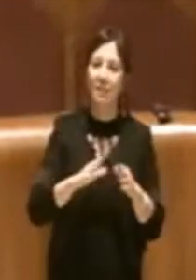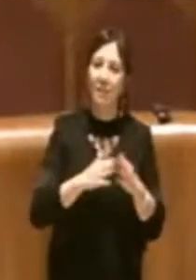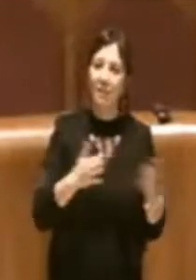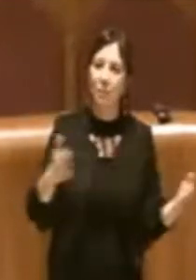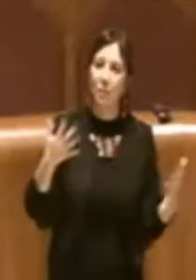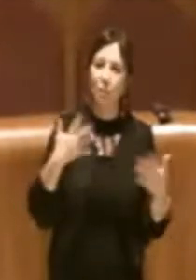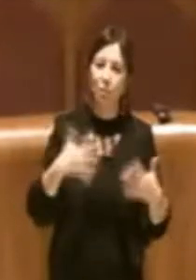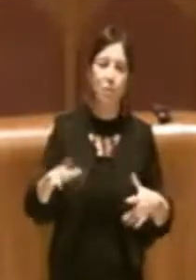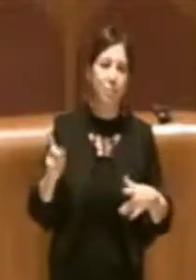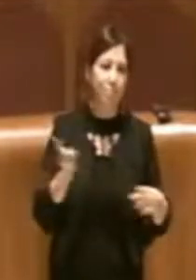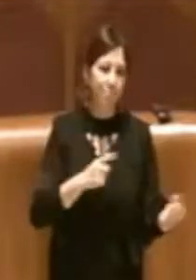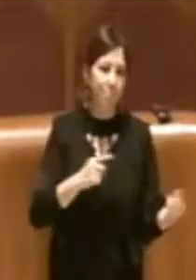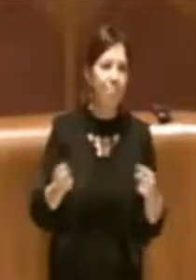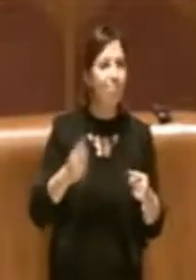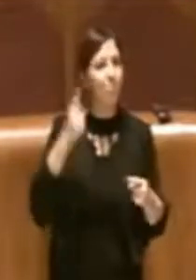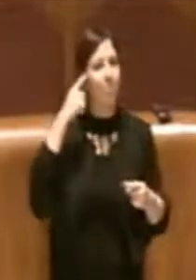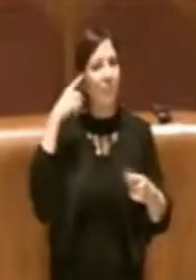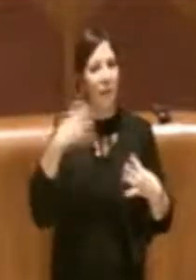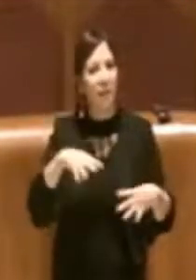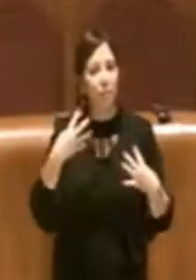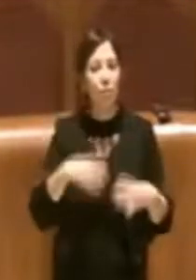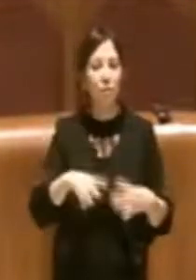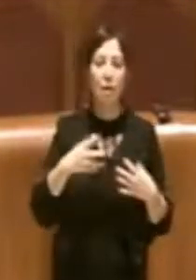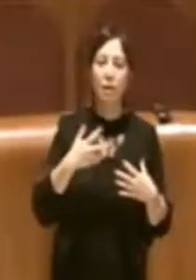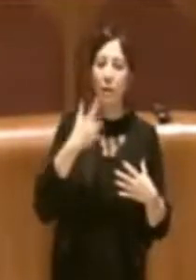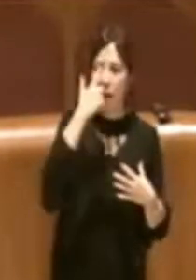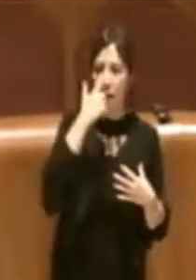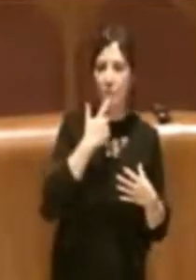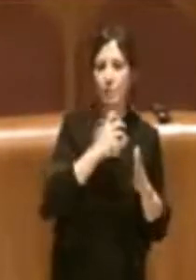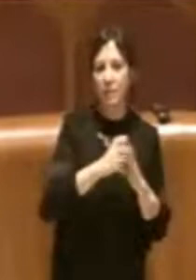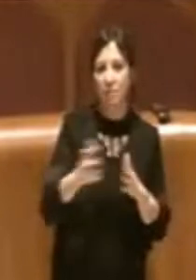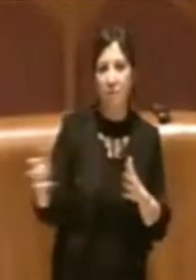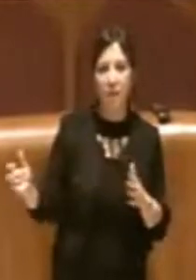avuto modo di iniziare a ragionare su una serie di aspetti.